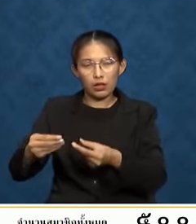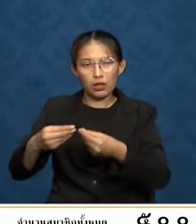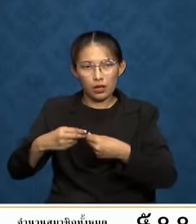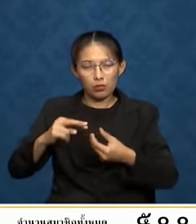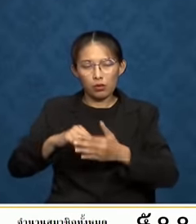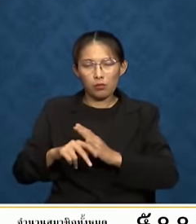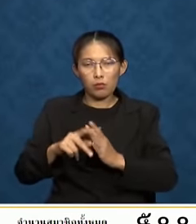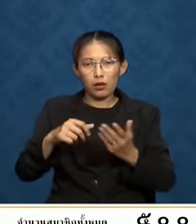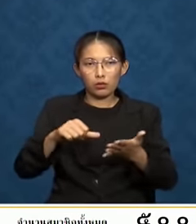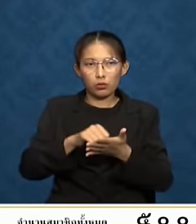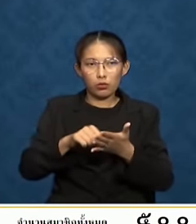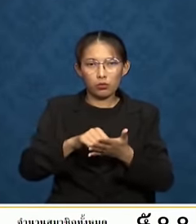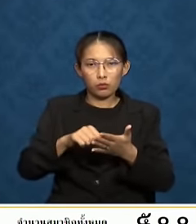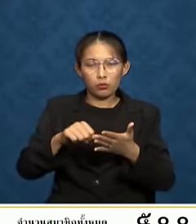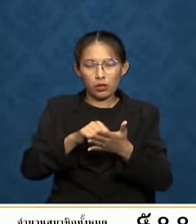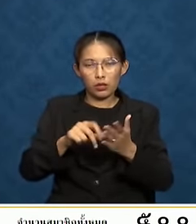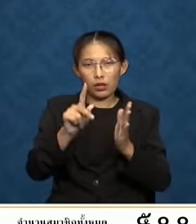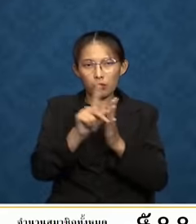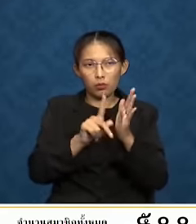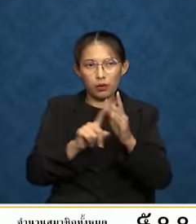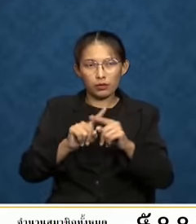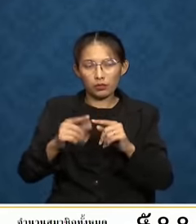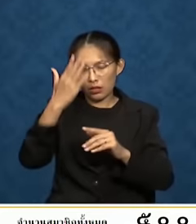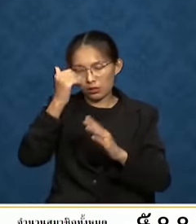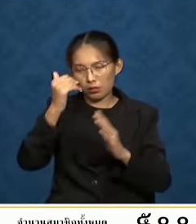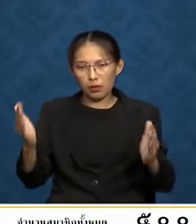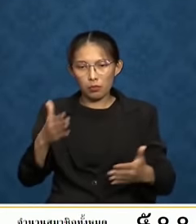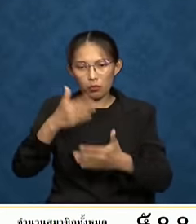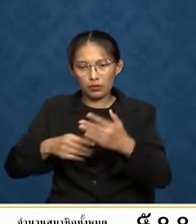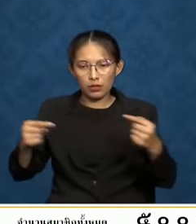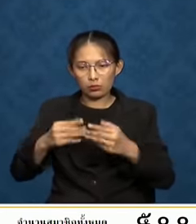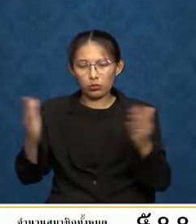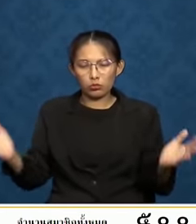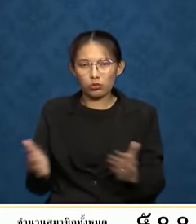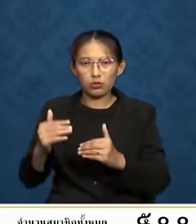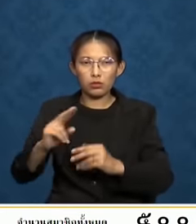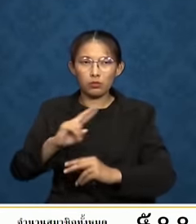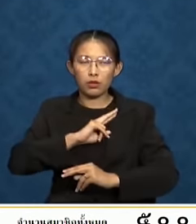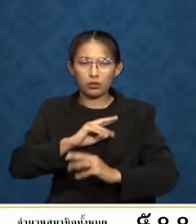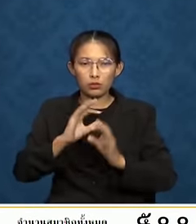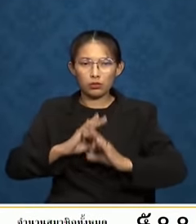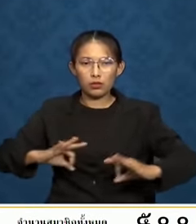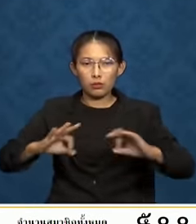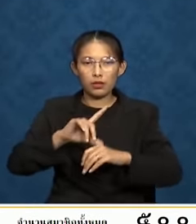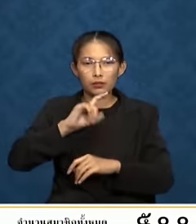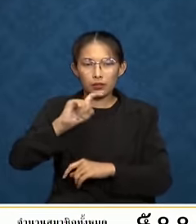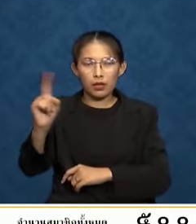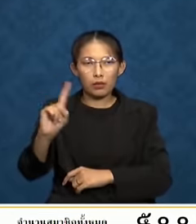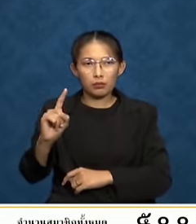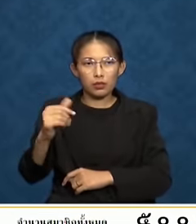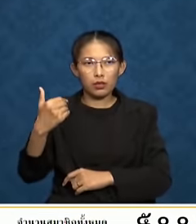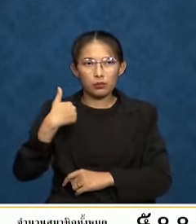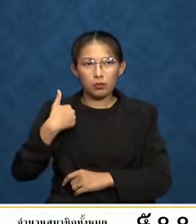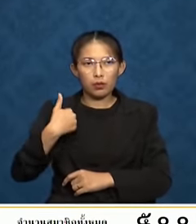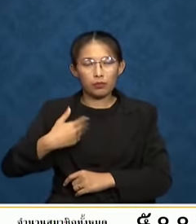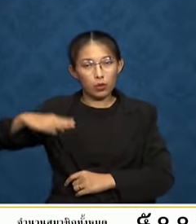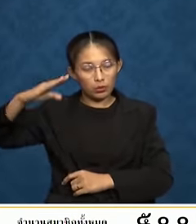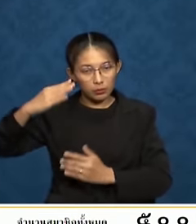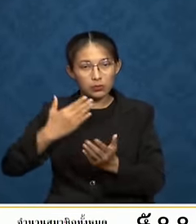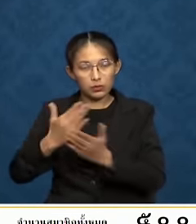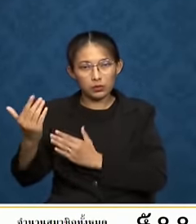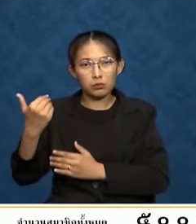แก้กฎหมายทั้งหมดที่เป็นอุปสรรคในการที่ส่งเสริมเอกชนแล้วคำถามสำคัญท่านสสรัฐก็พูดว่าแล้วกองทัพซื้อ